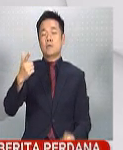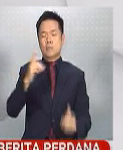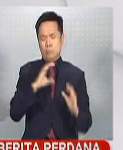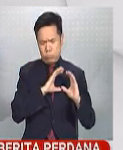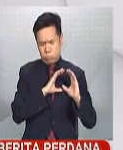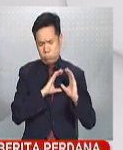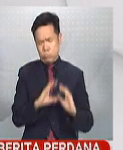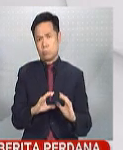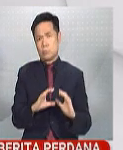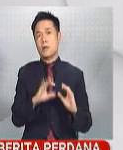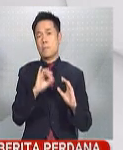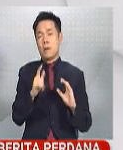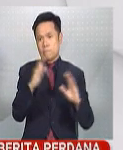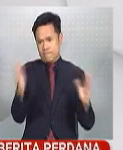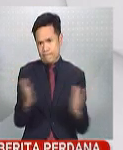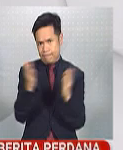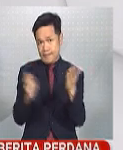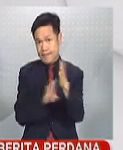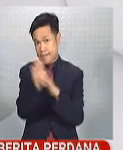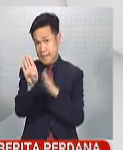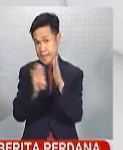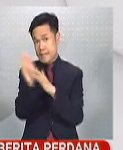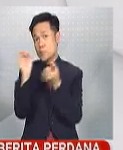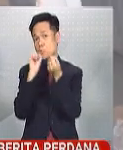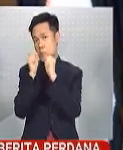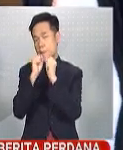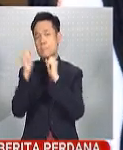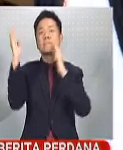untuk memajukan sukan negara.